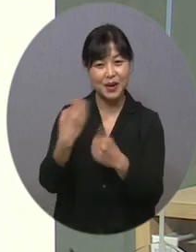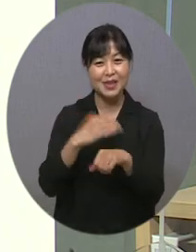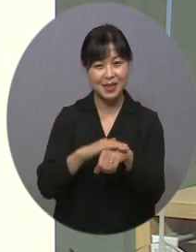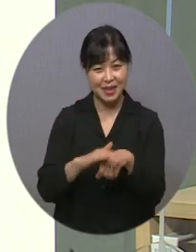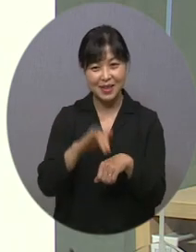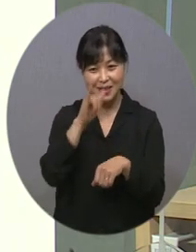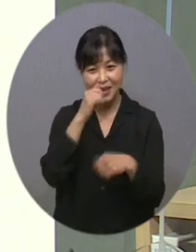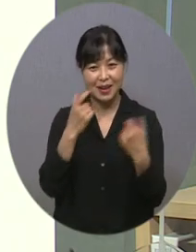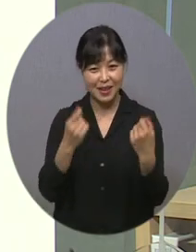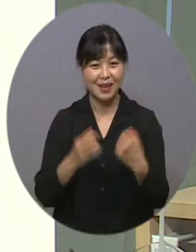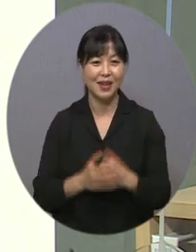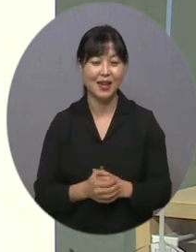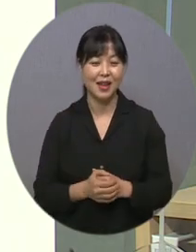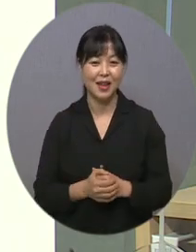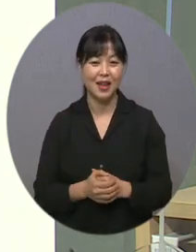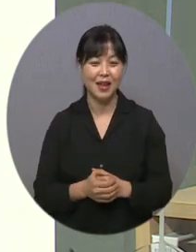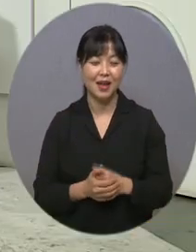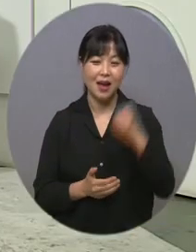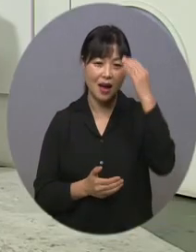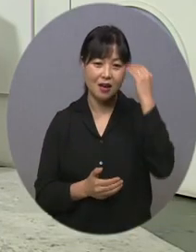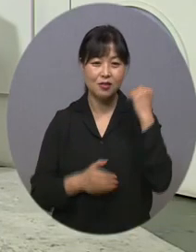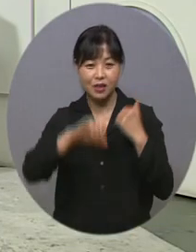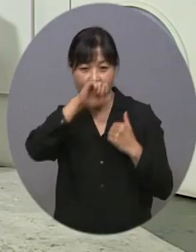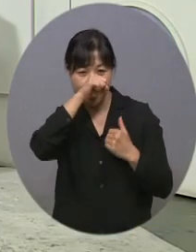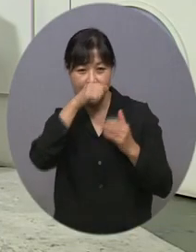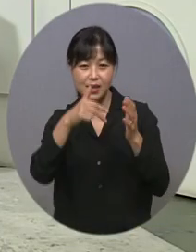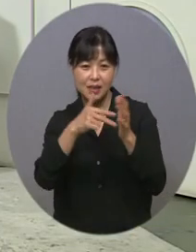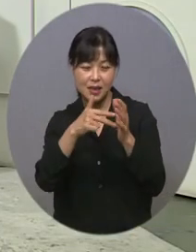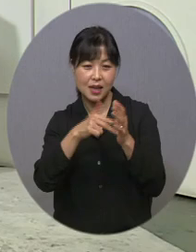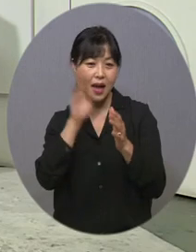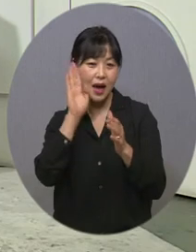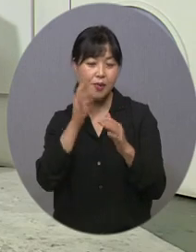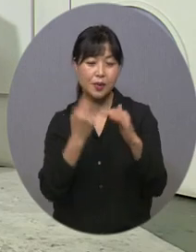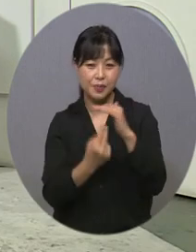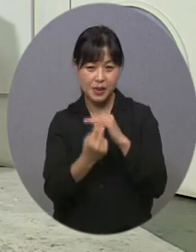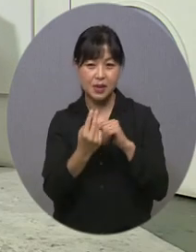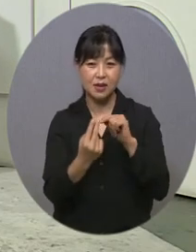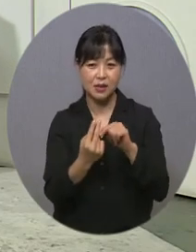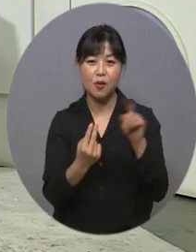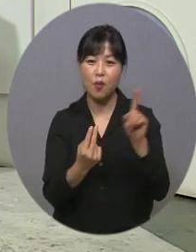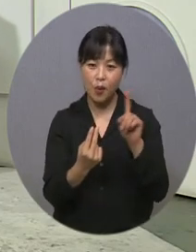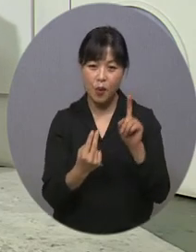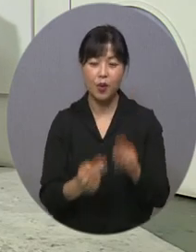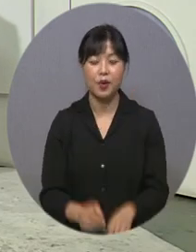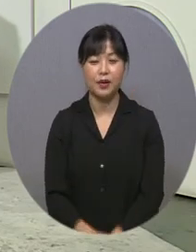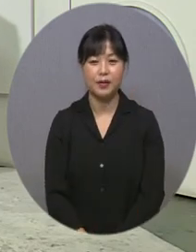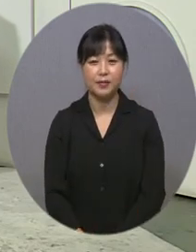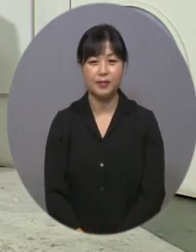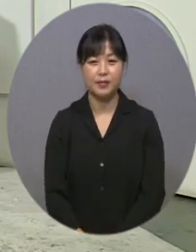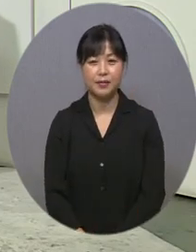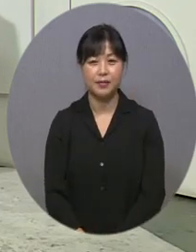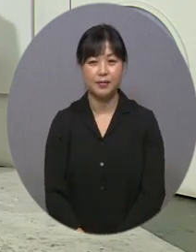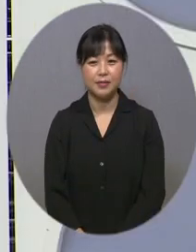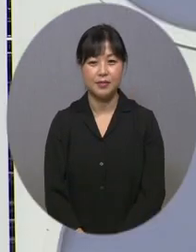한 아프리카 재단의 예. 비전이라면 예. 어떻게 말씀하실까요?